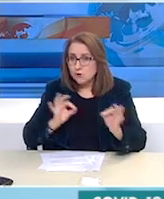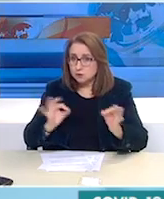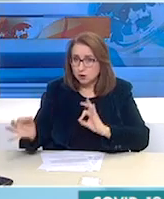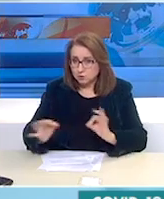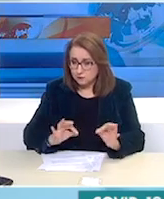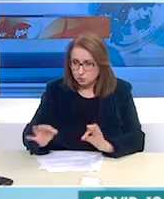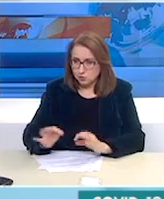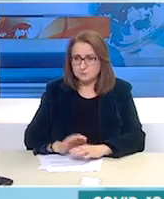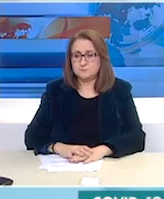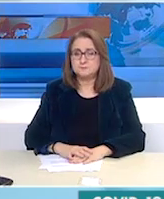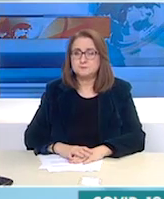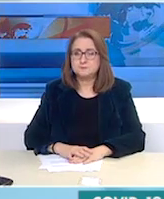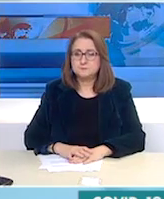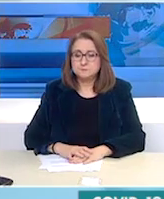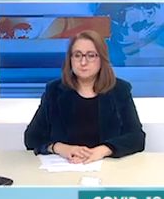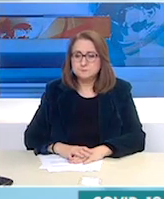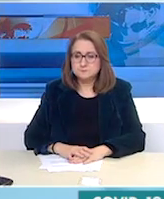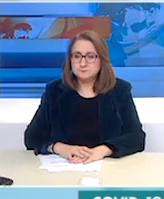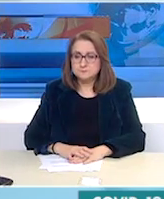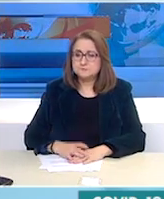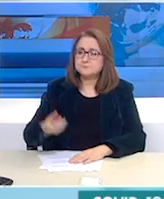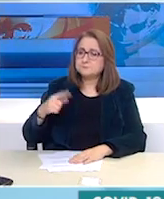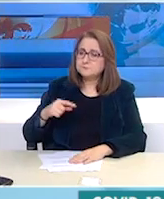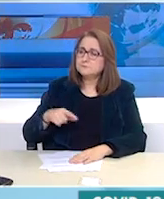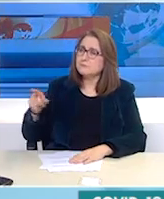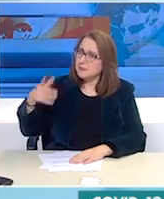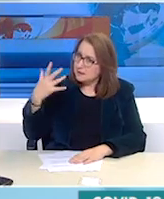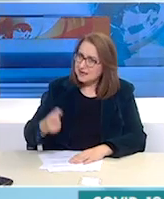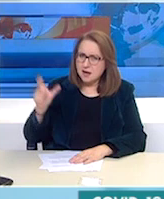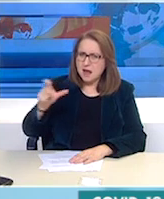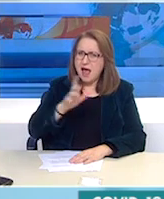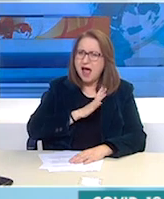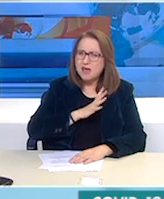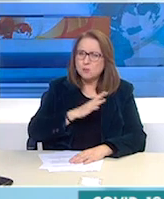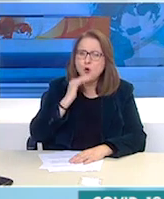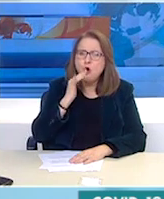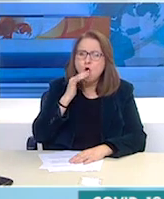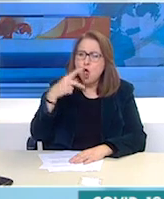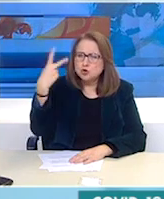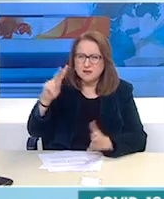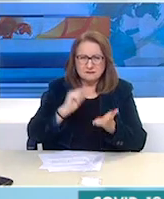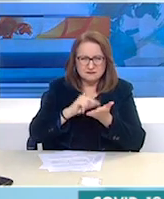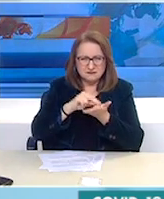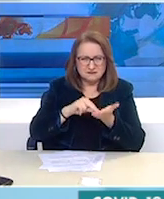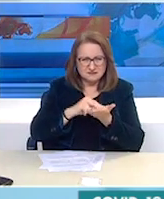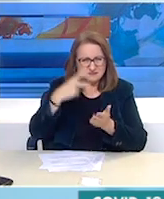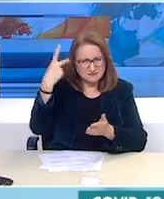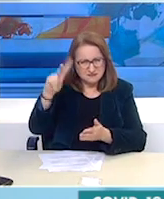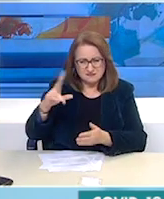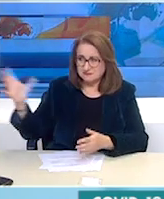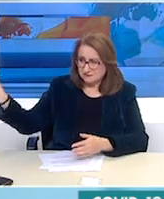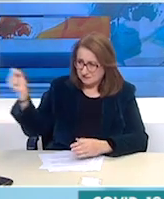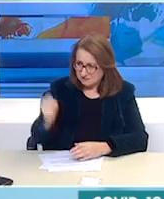Σε συνεργασία με τους διαμεσολαβητές του οικισμού αλλά και τους ανθρώπους οι οποίοι καθημερινά ζουν μέσα σε